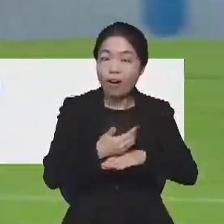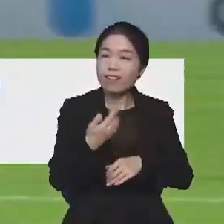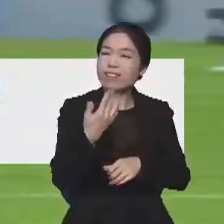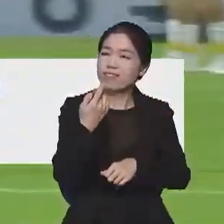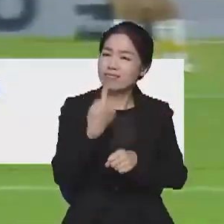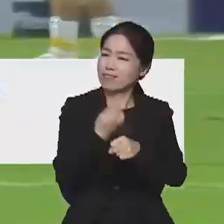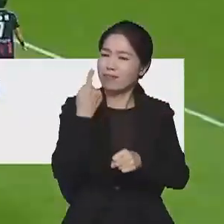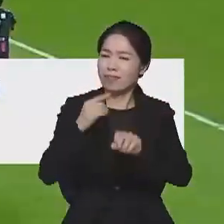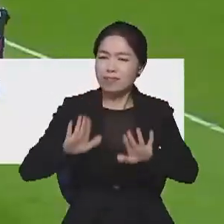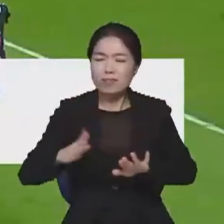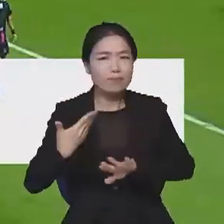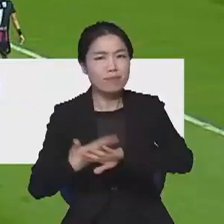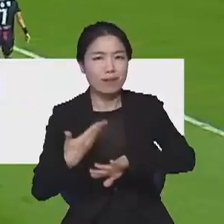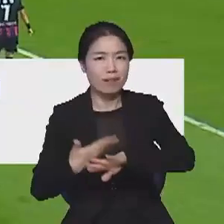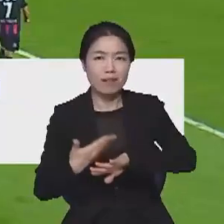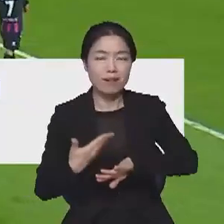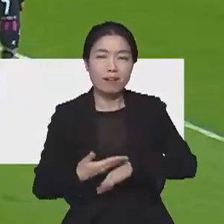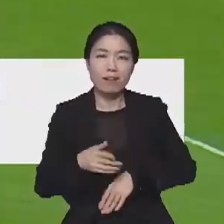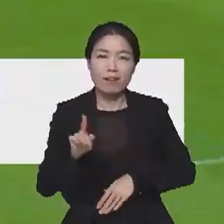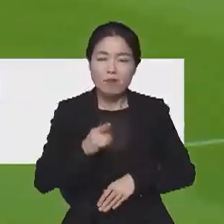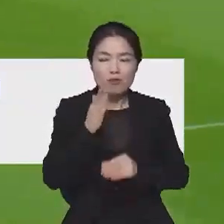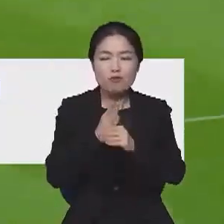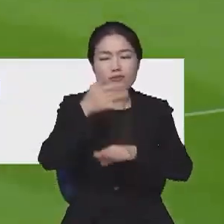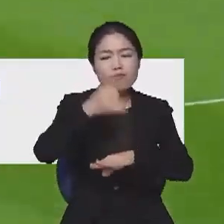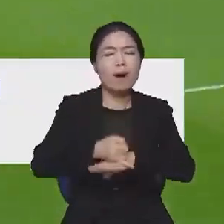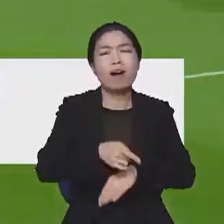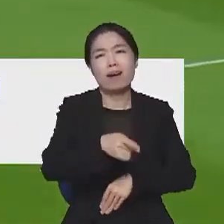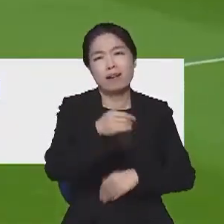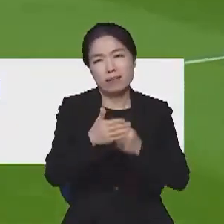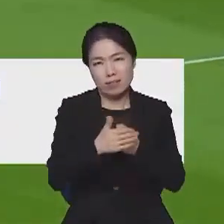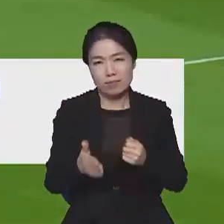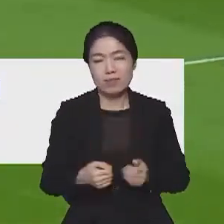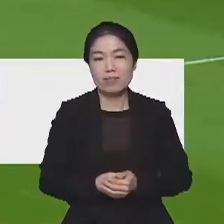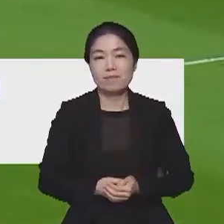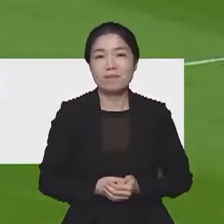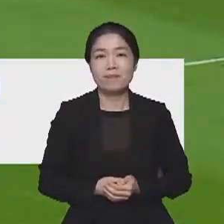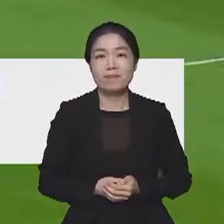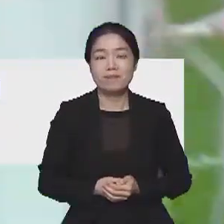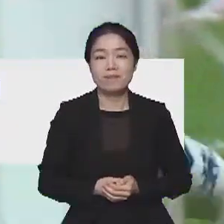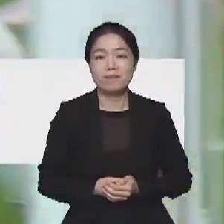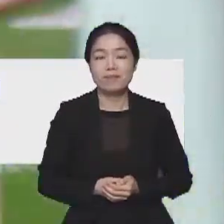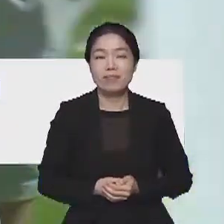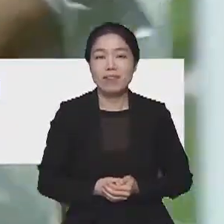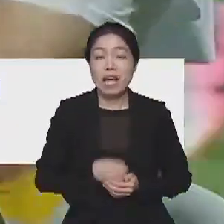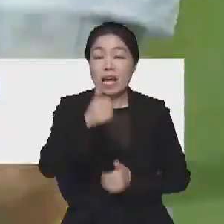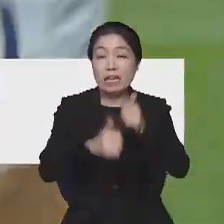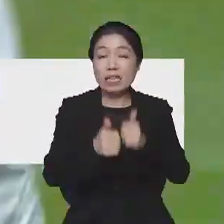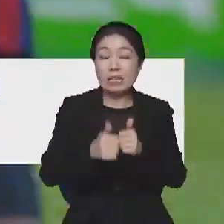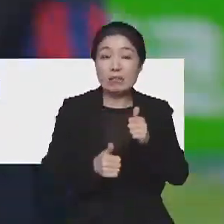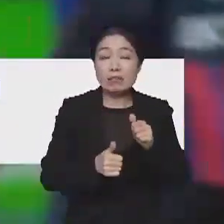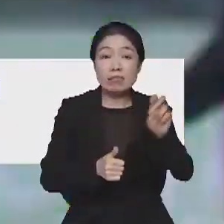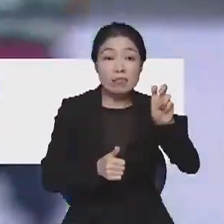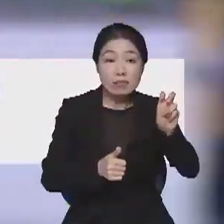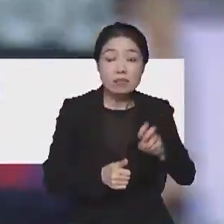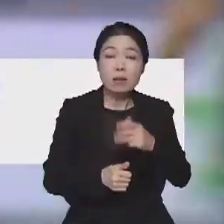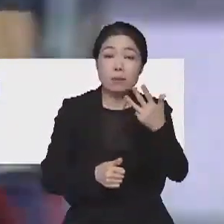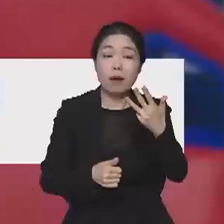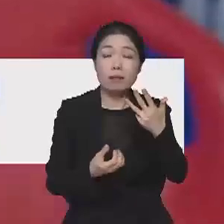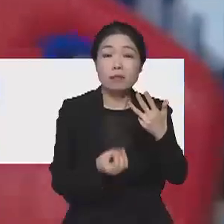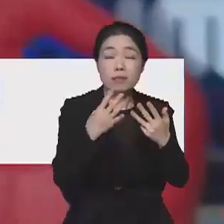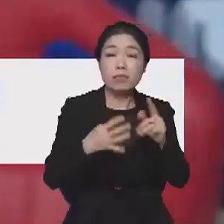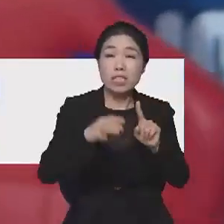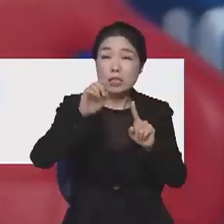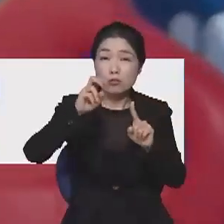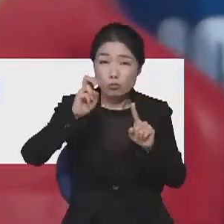지난 시즌과 달리 이번 시즌은 중하위권에 머물고 있습니다. 20경기 8승 1무 11패로 리그